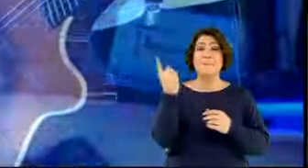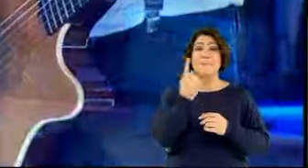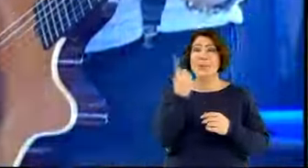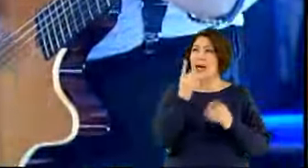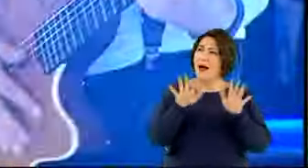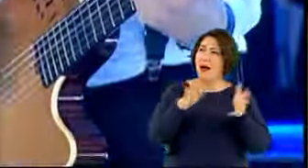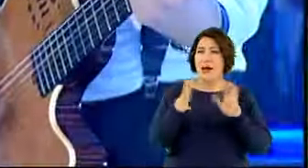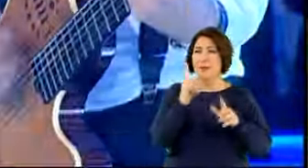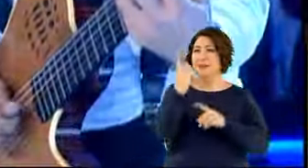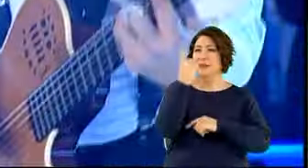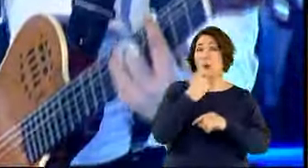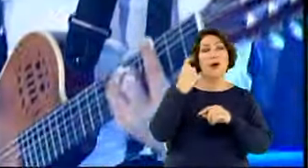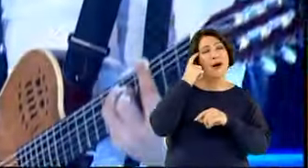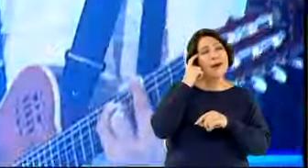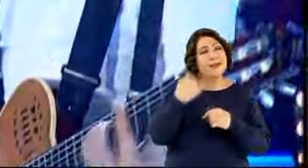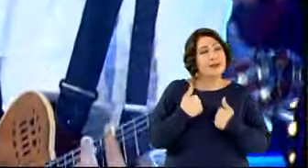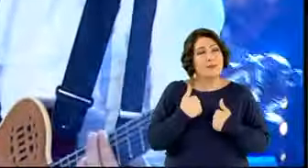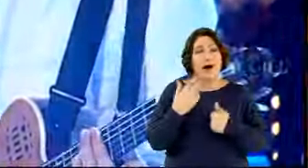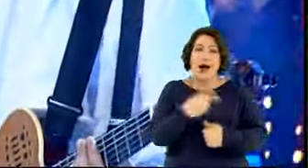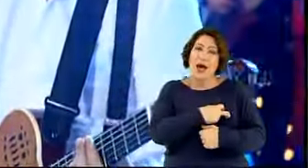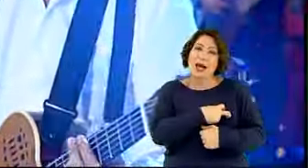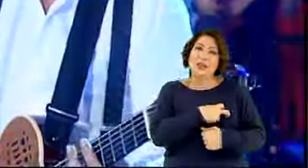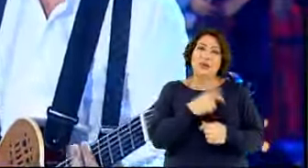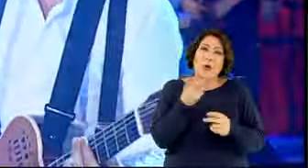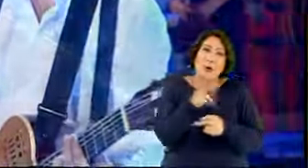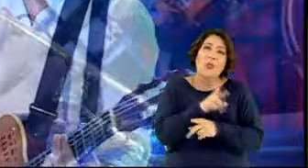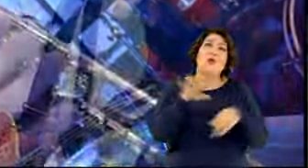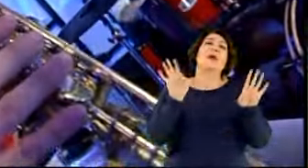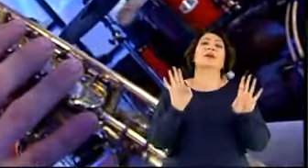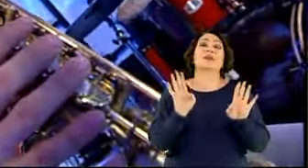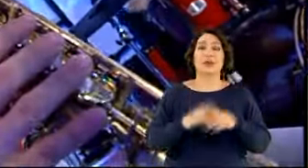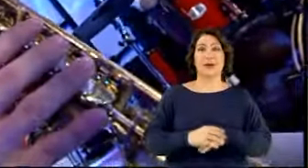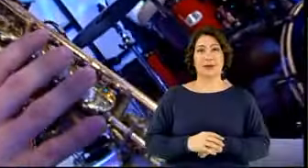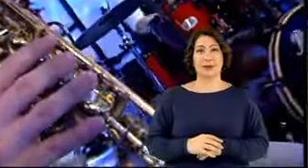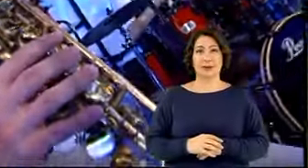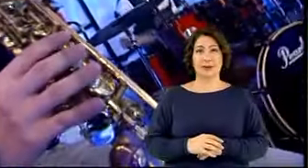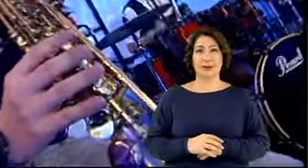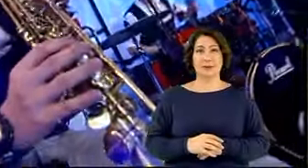ara bir sor, hatırım varsa az öldü öleceğim.